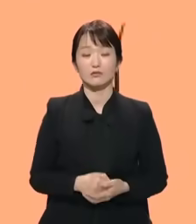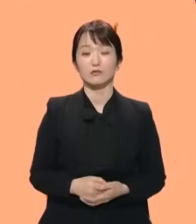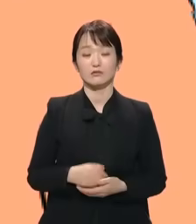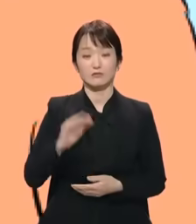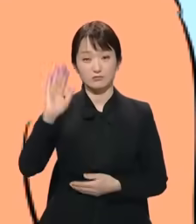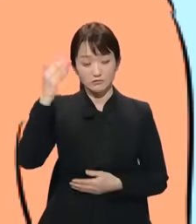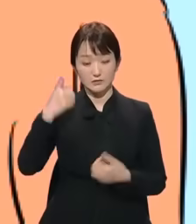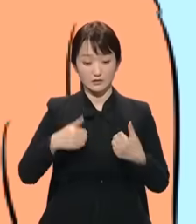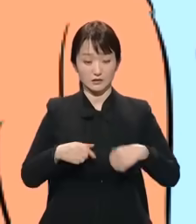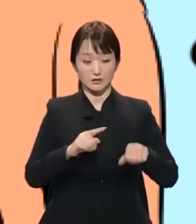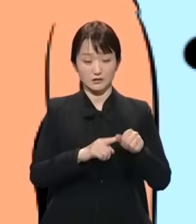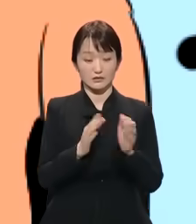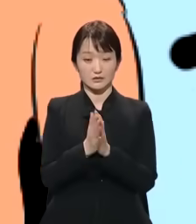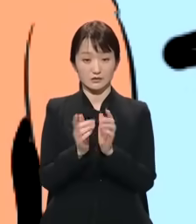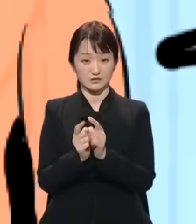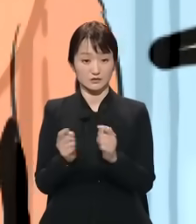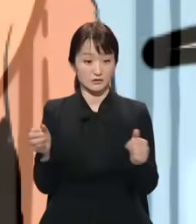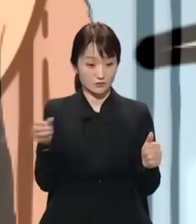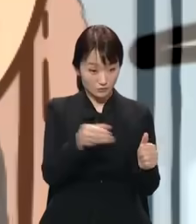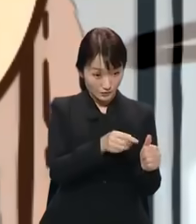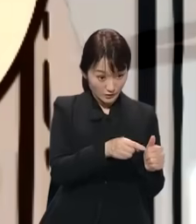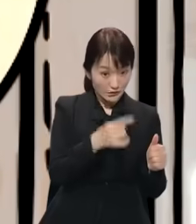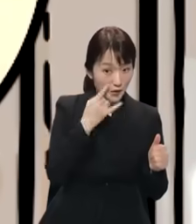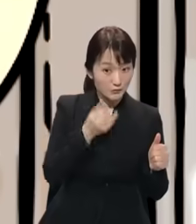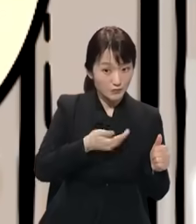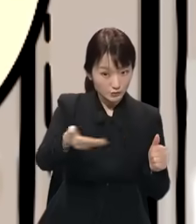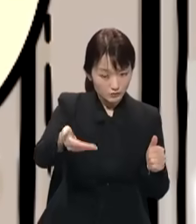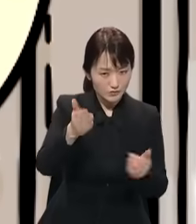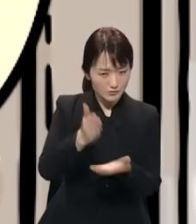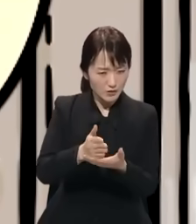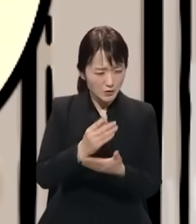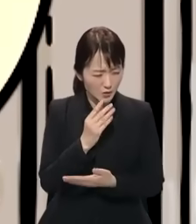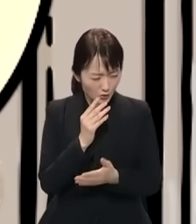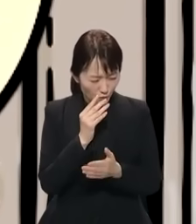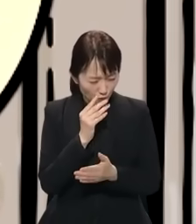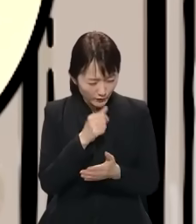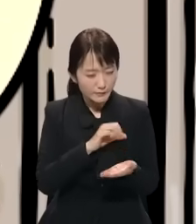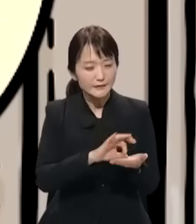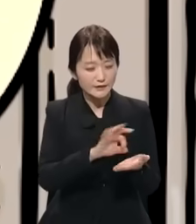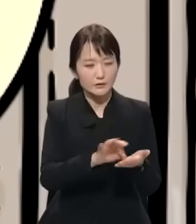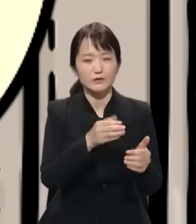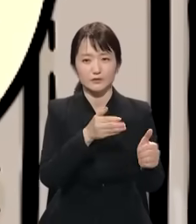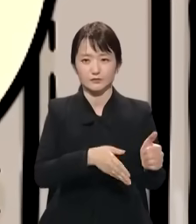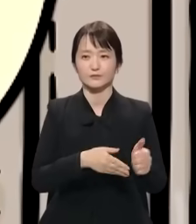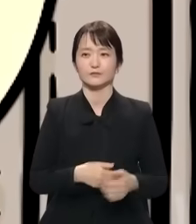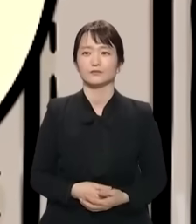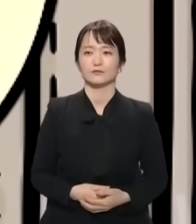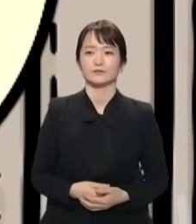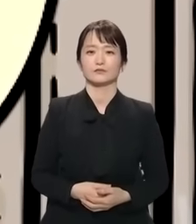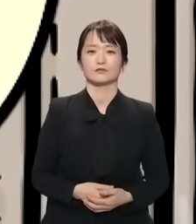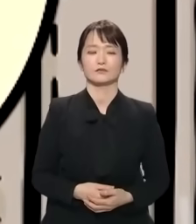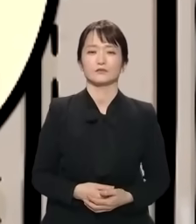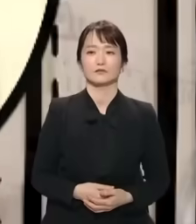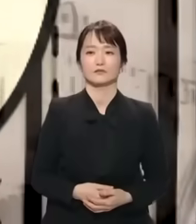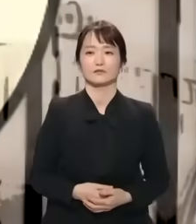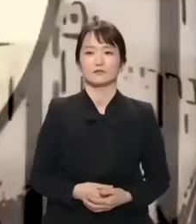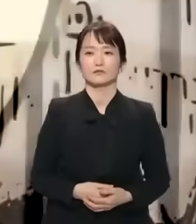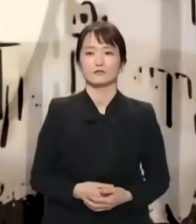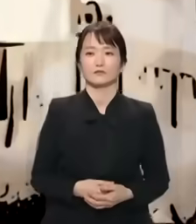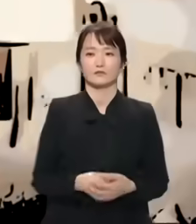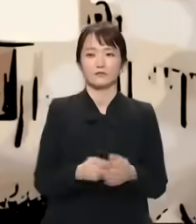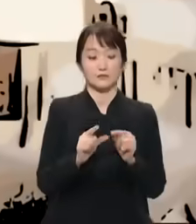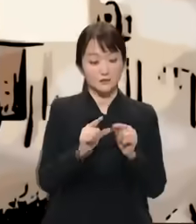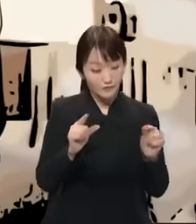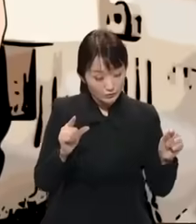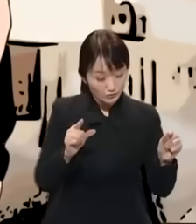최근에는 아이들한테 직접 주시면서 이거 엄마 주지 말고 몰래 써. 이렇게 당부하기도 하셨다는 겁니다. 항상 사연자는요. 일부는 아이들